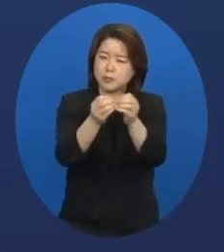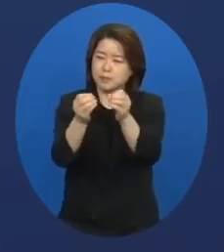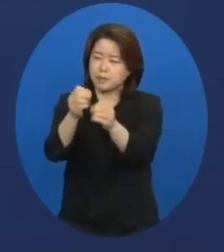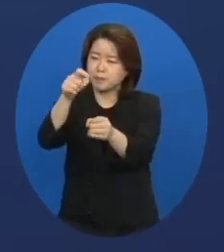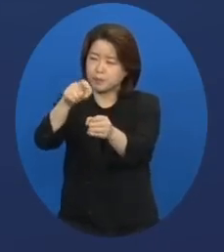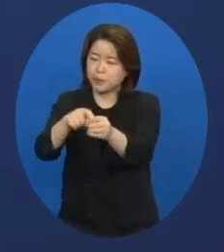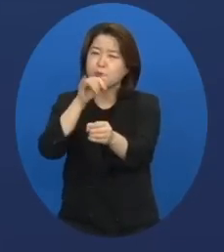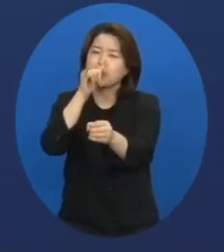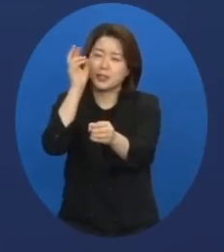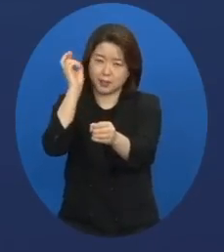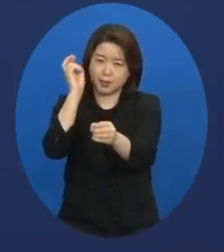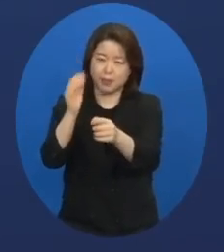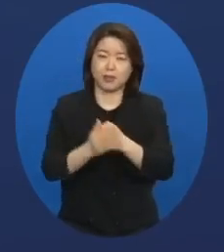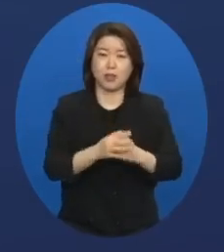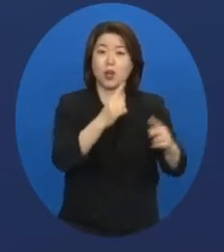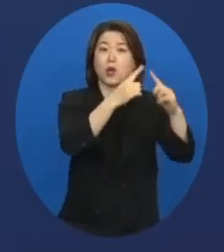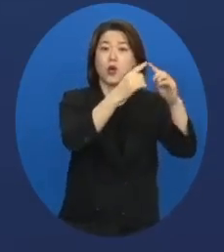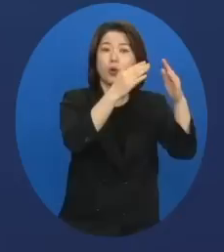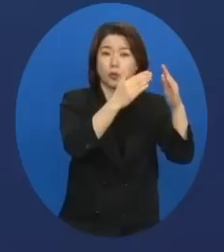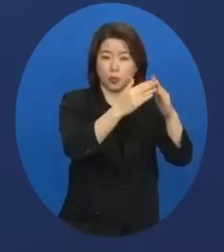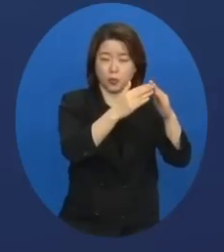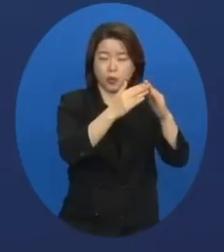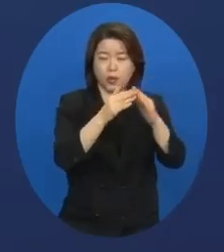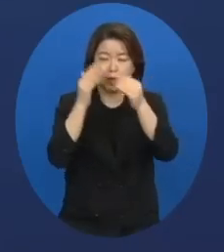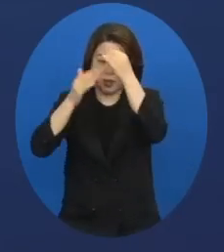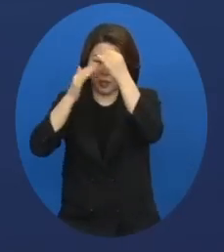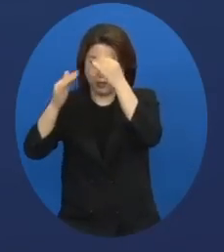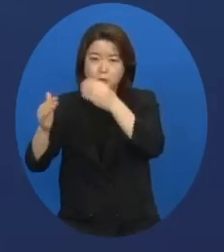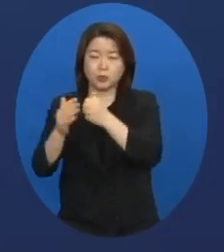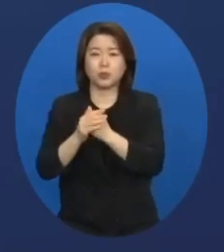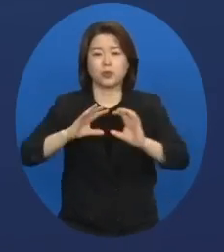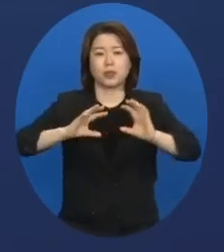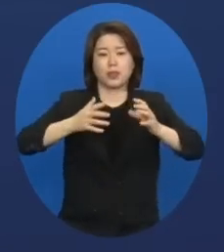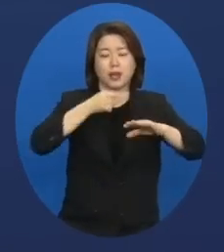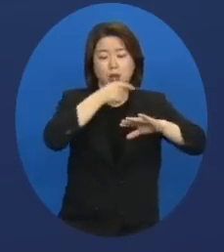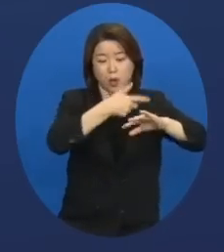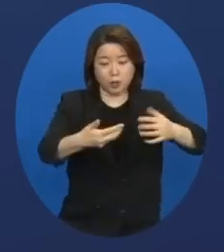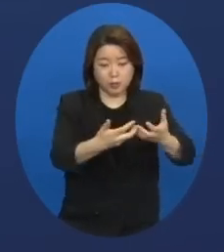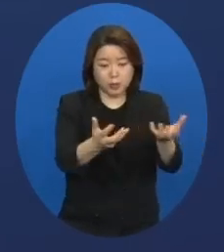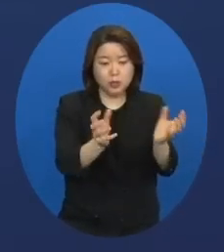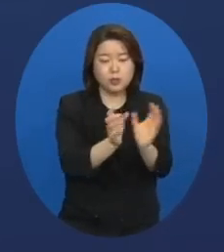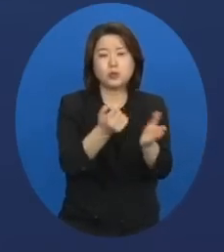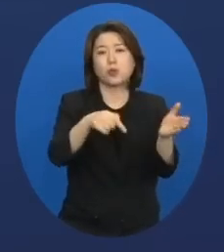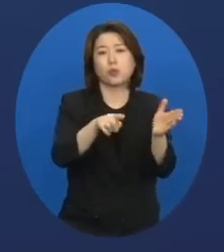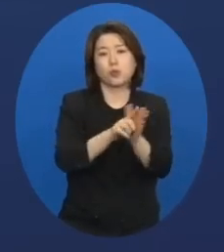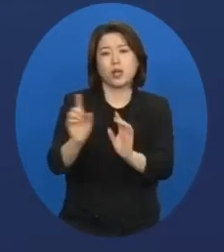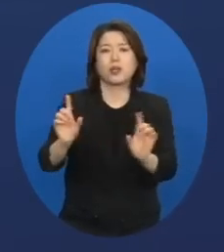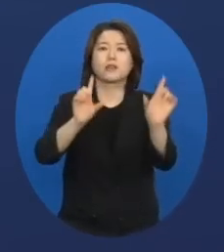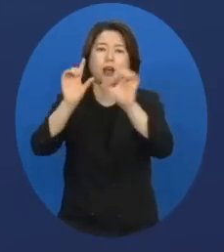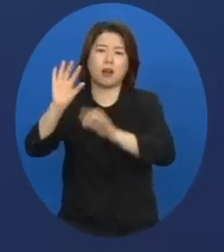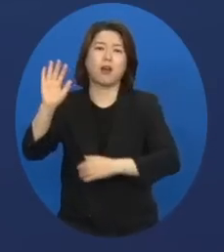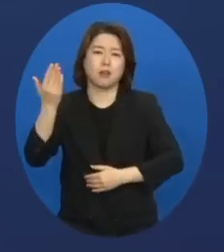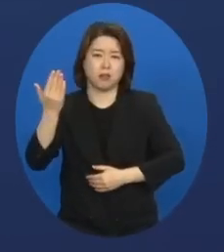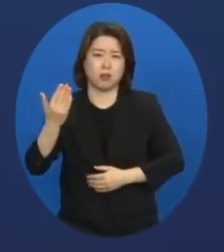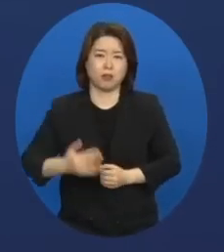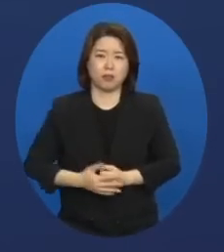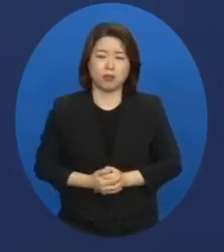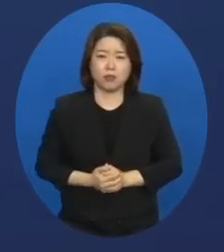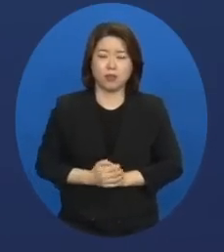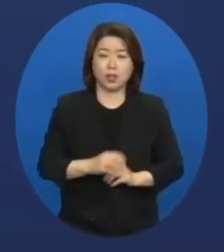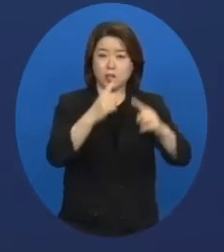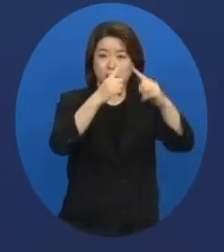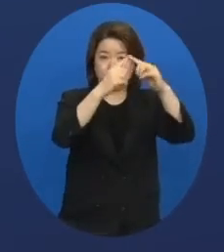여러분, 교회와 성도도 나라와 민족을 위하여 살아야 한다는 겁니다.